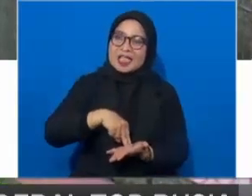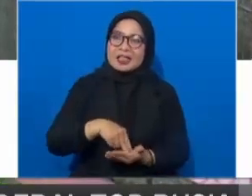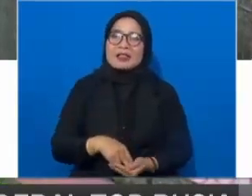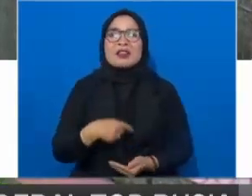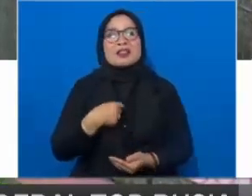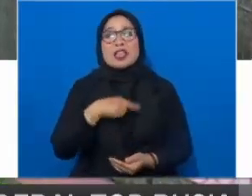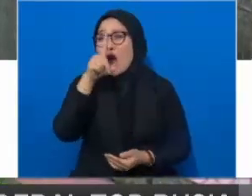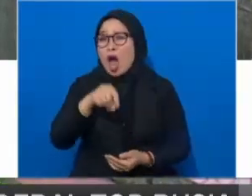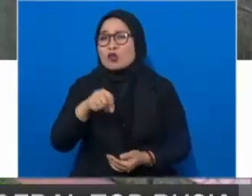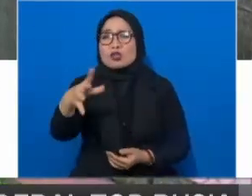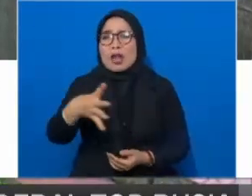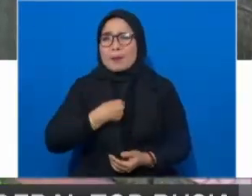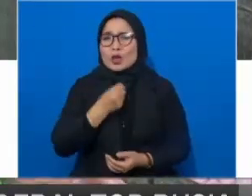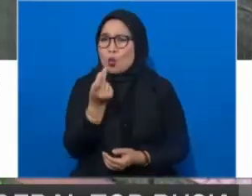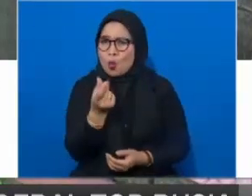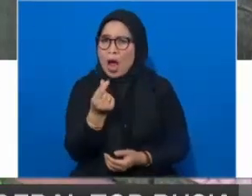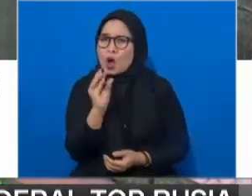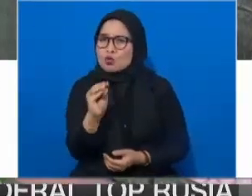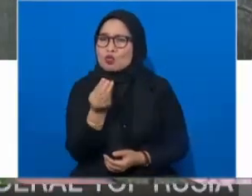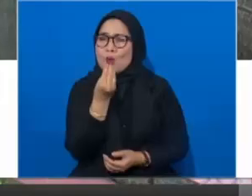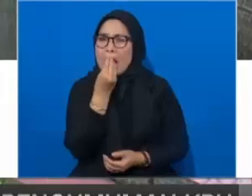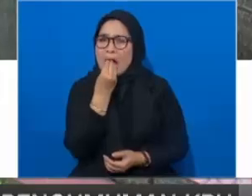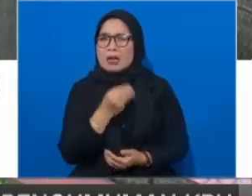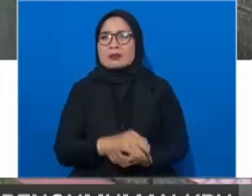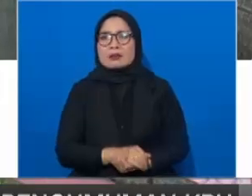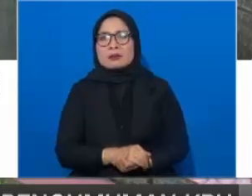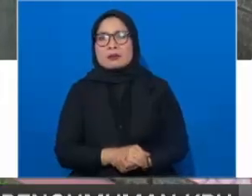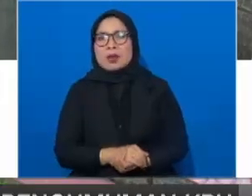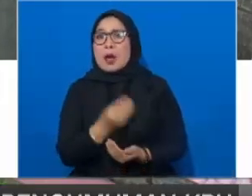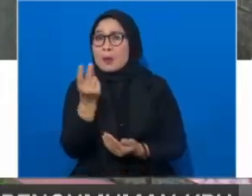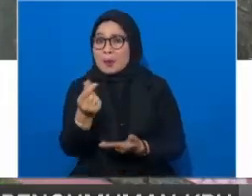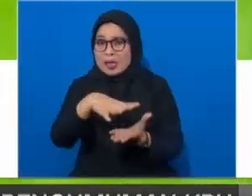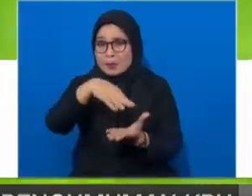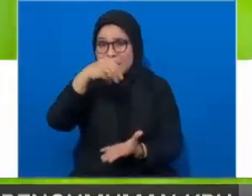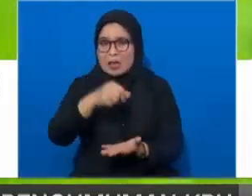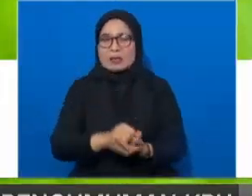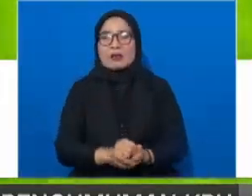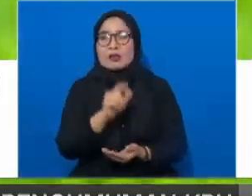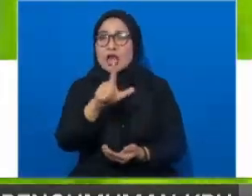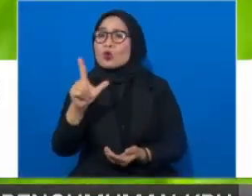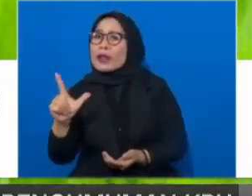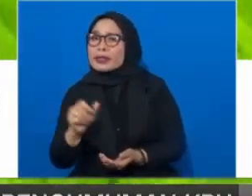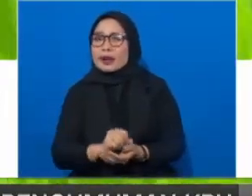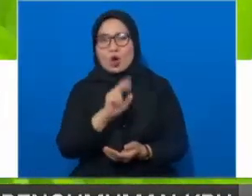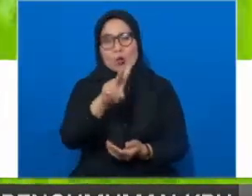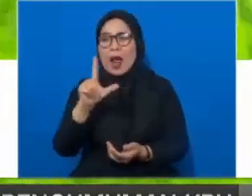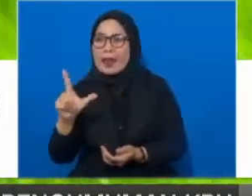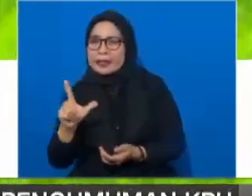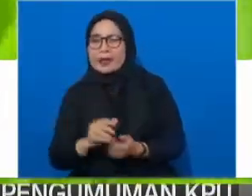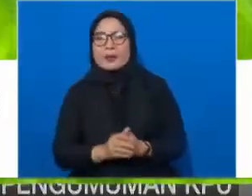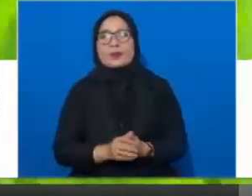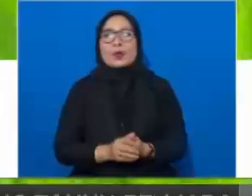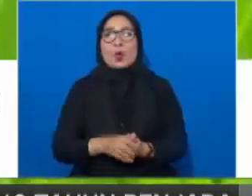makan. Maupun 1 liter, maupun 2 liter, kita mesti dapat. Awal migrasi etnis